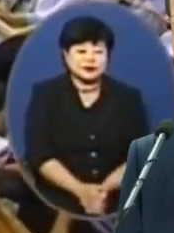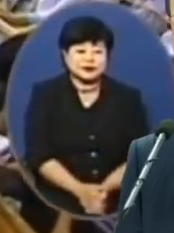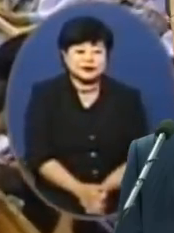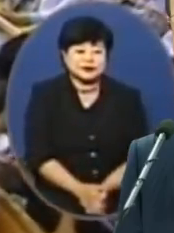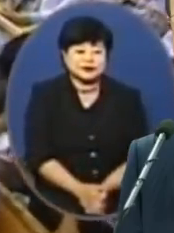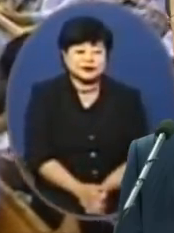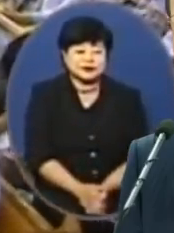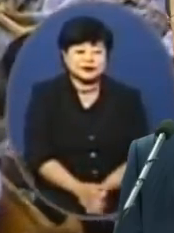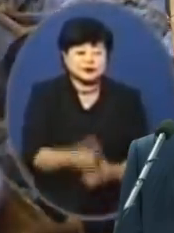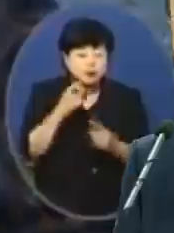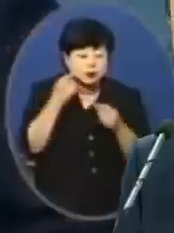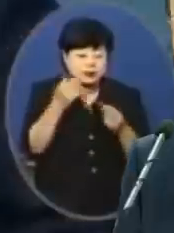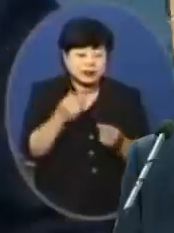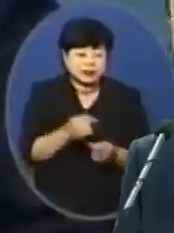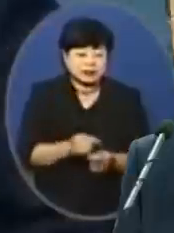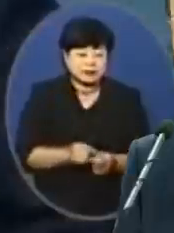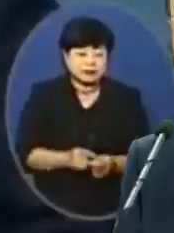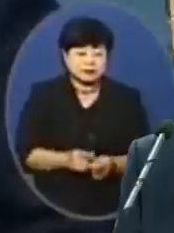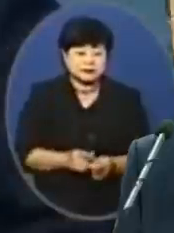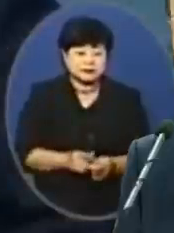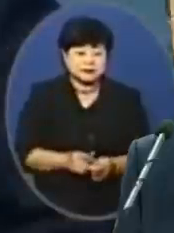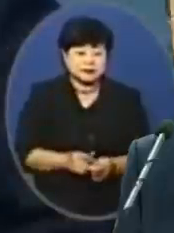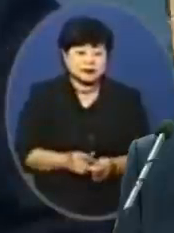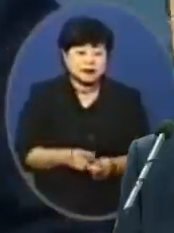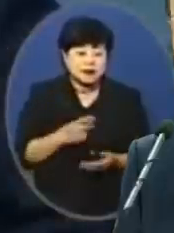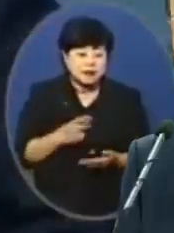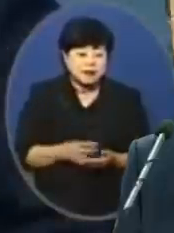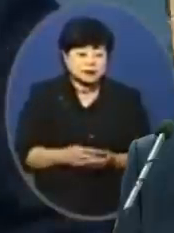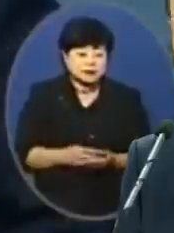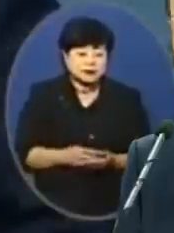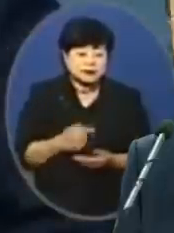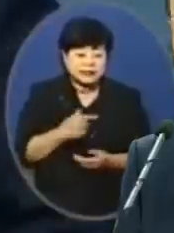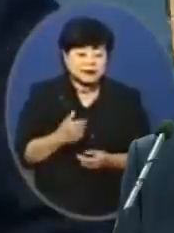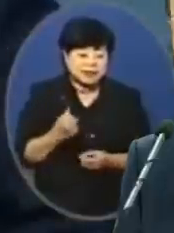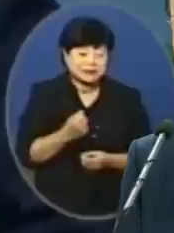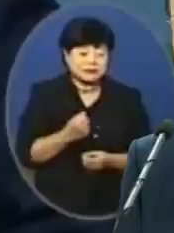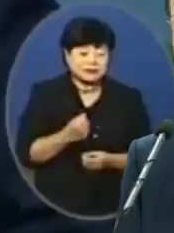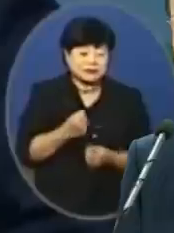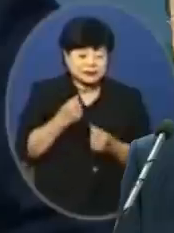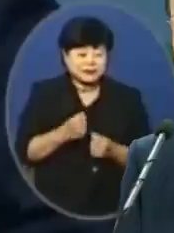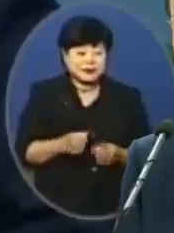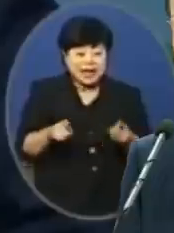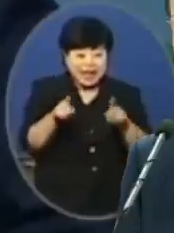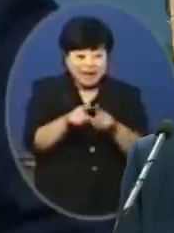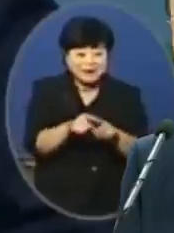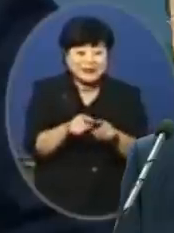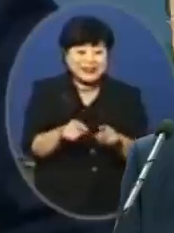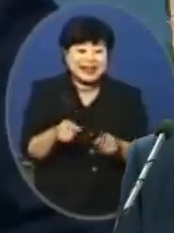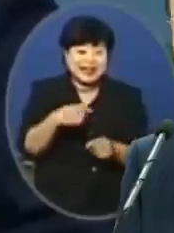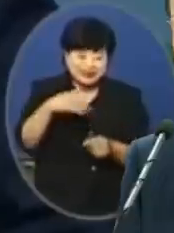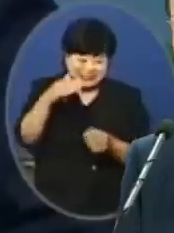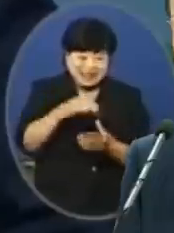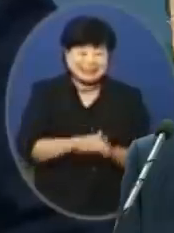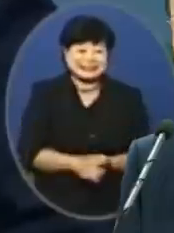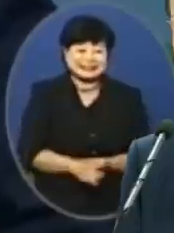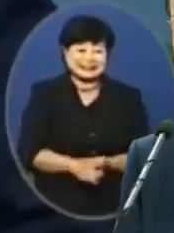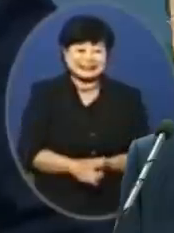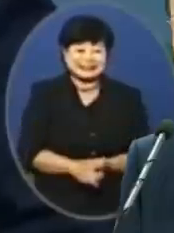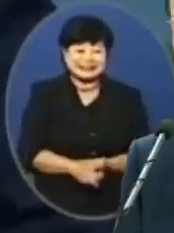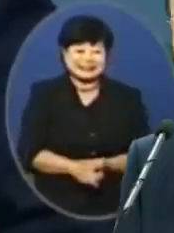저는 그 원리를 가슴에 품고 오늘날도 늘 사는데 여러분 함께 갑시다.